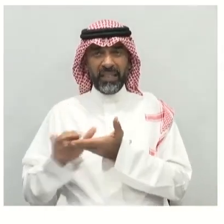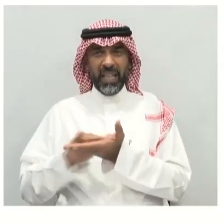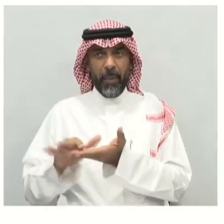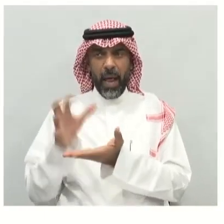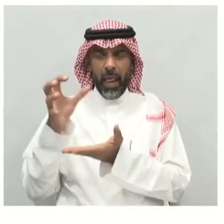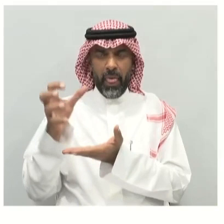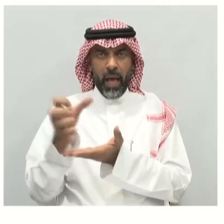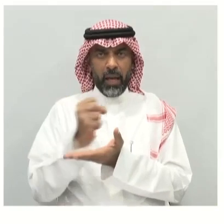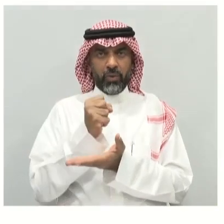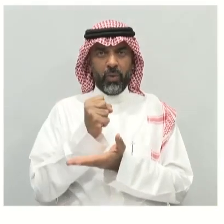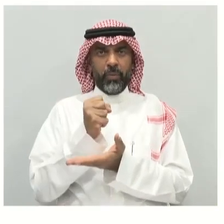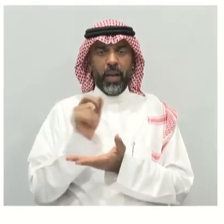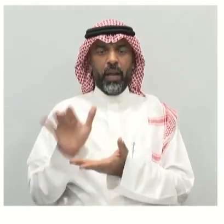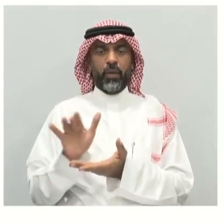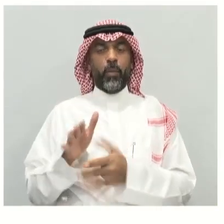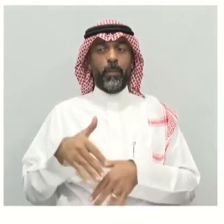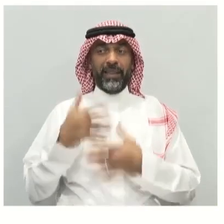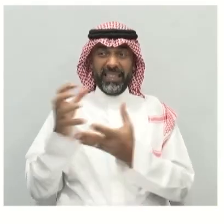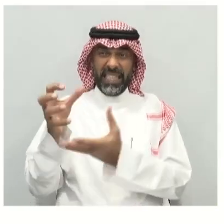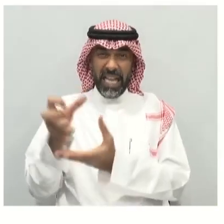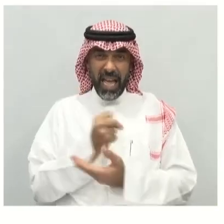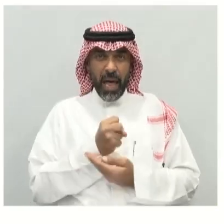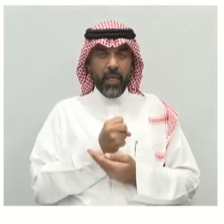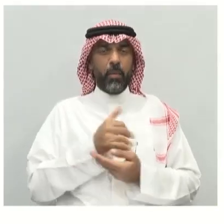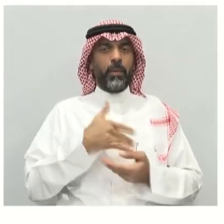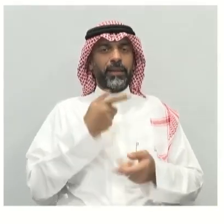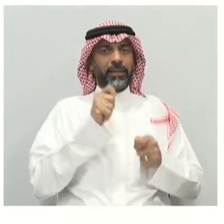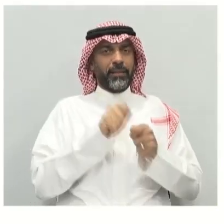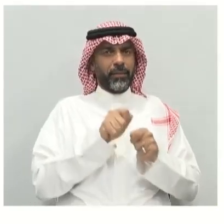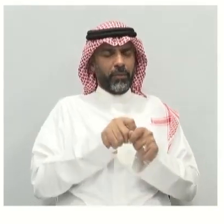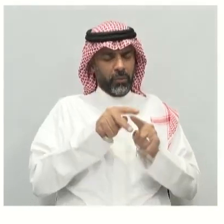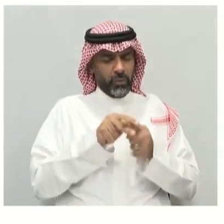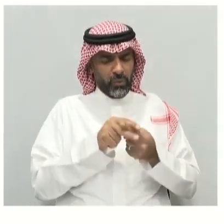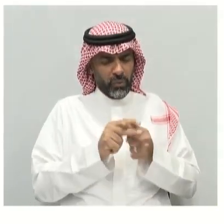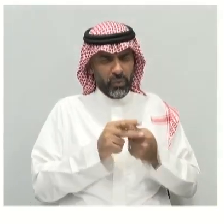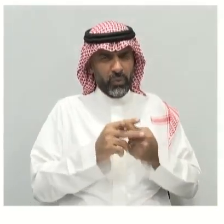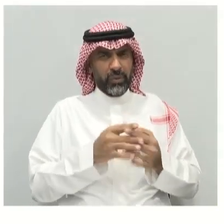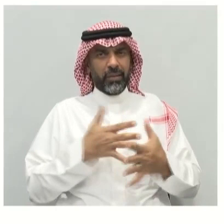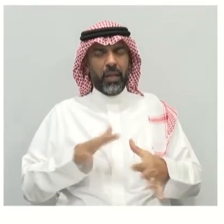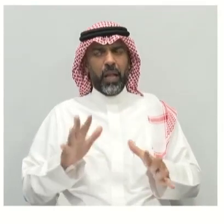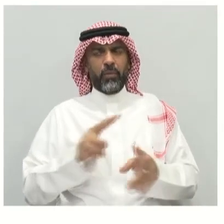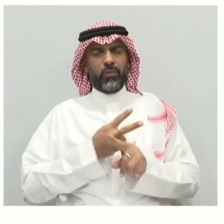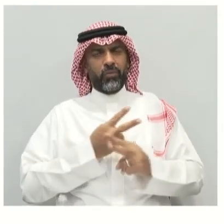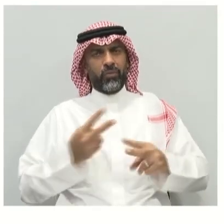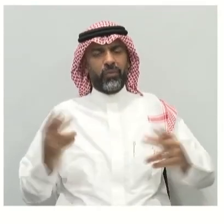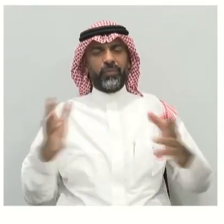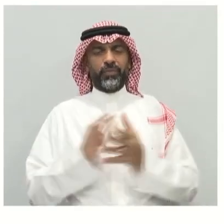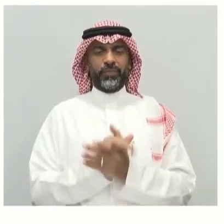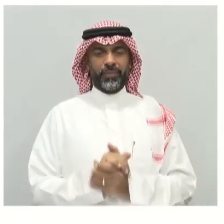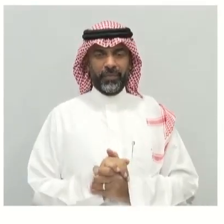التي نحصل عليها من الارض